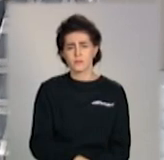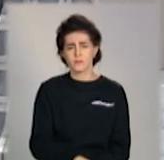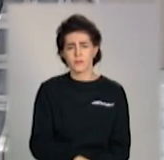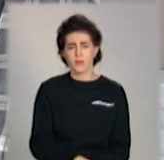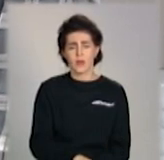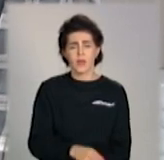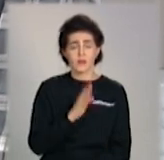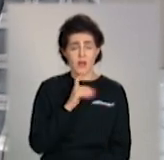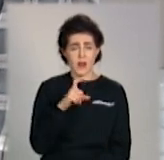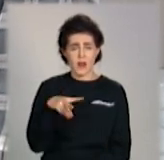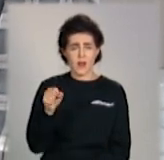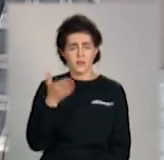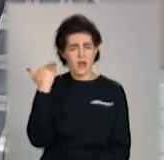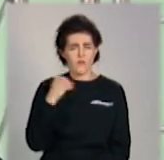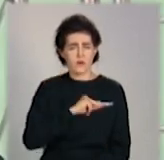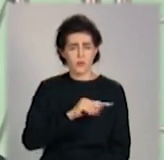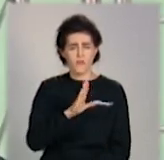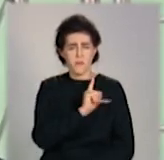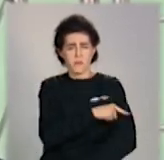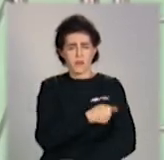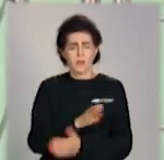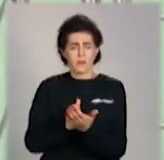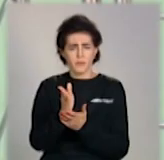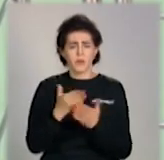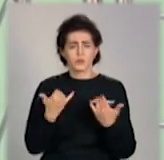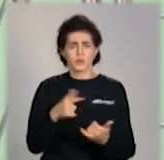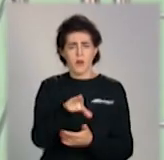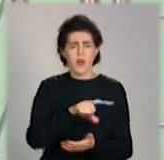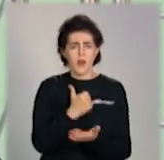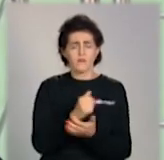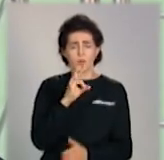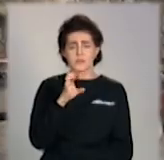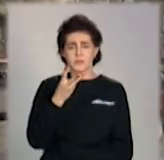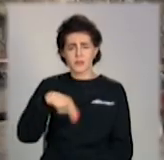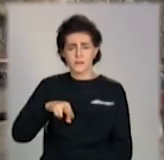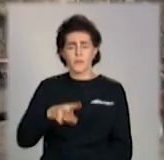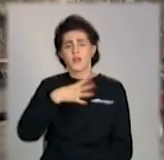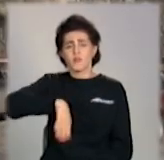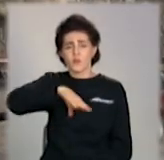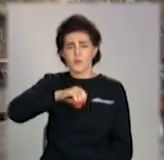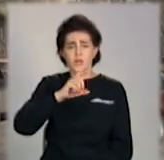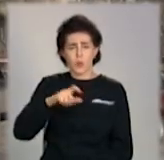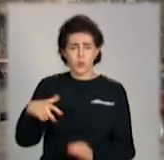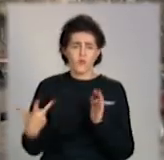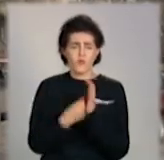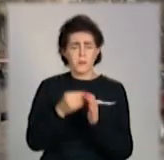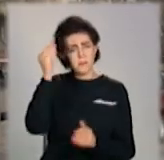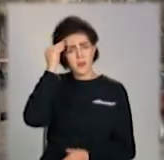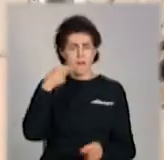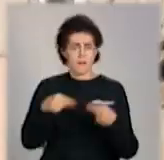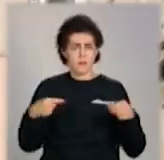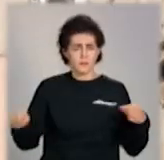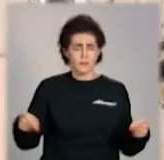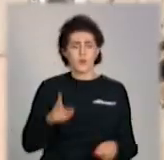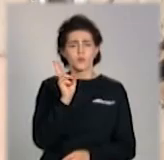Пані Елла раніше працювала в медичній сфері, зараз голова ОСББ. Каже, мешканці до вакцинації ставляться по-різному,